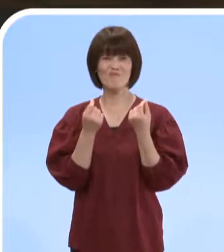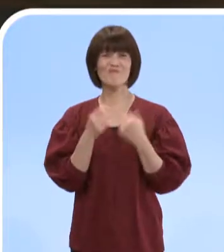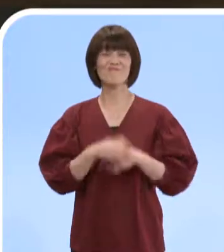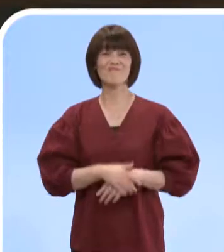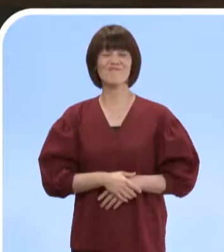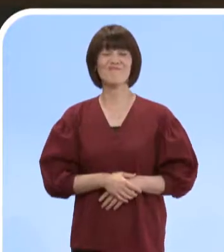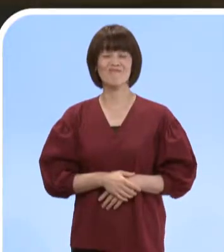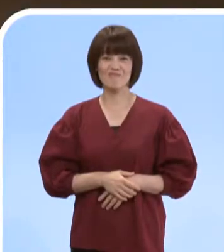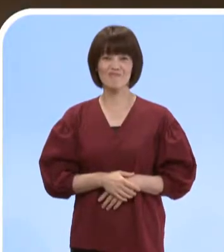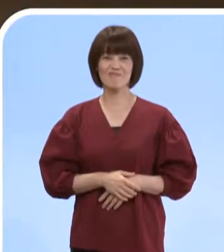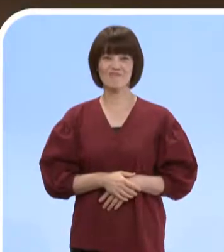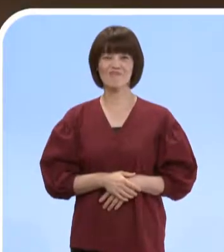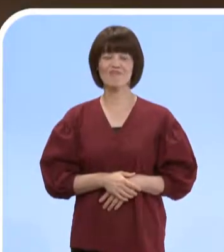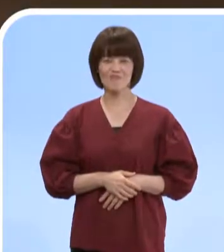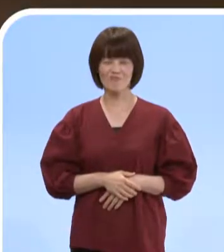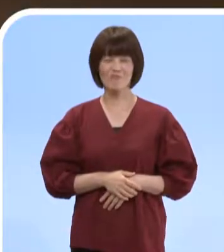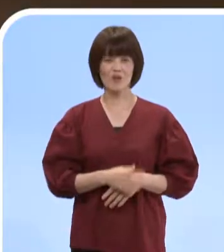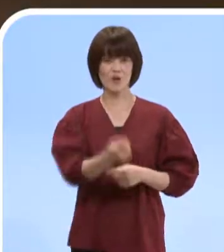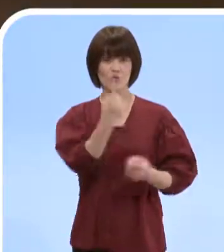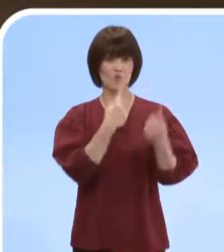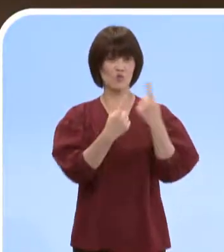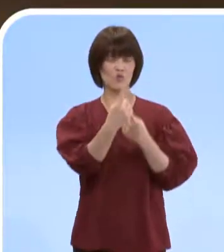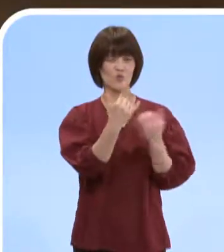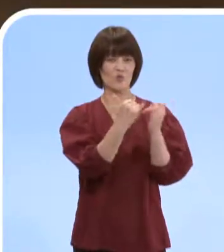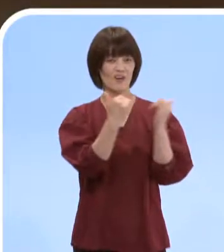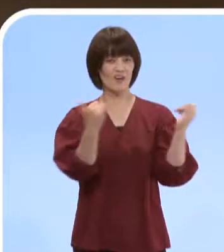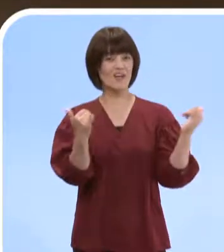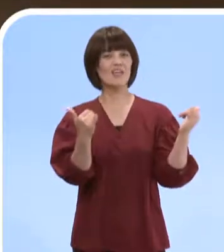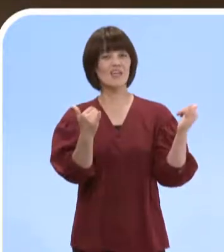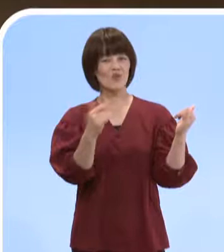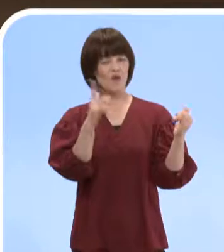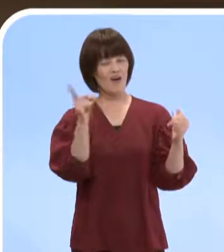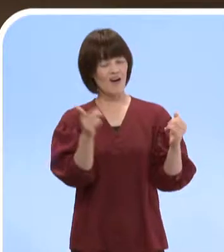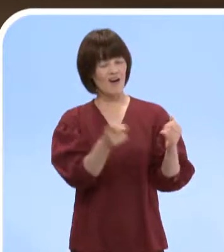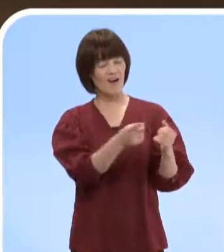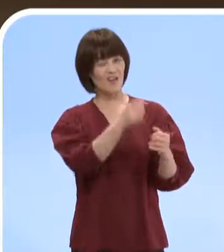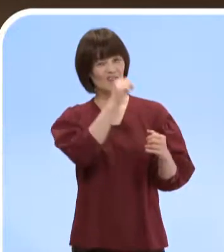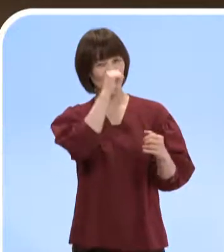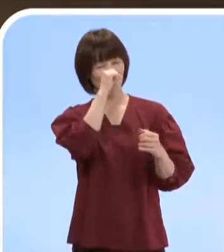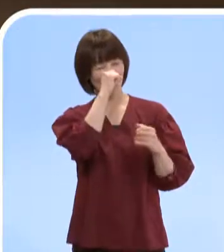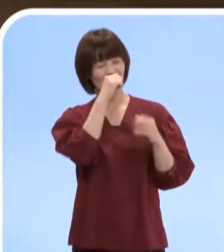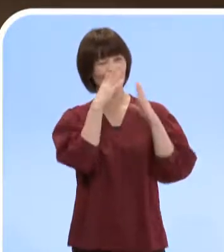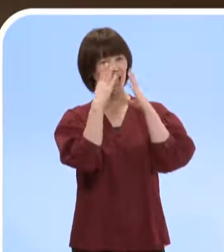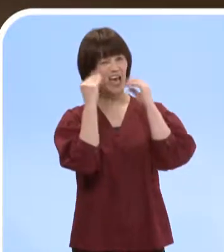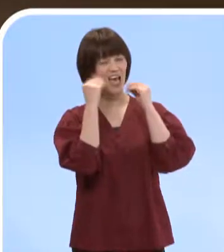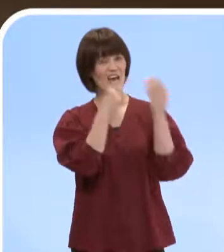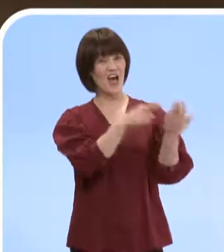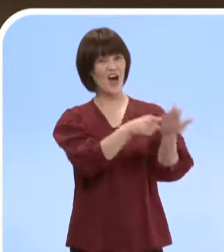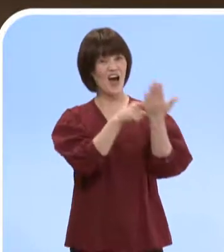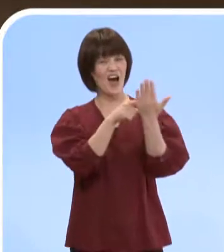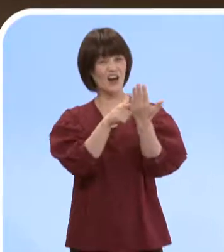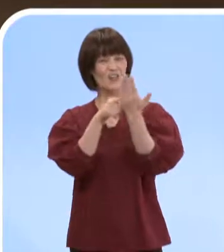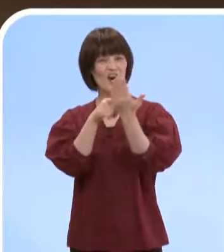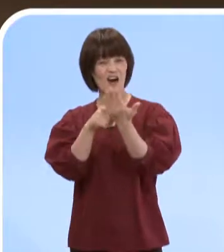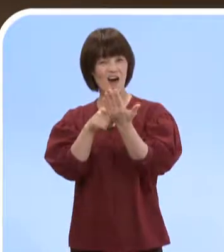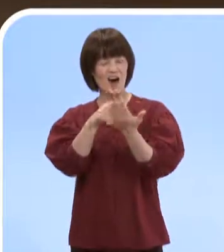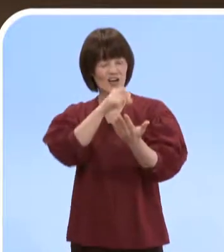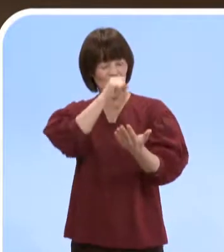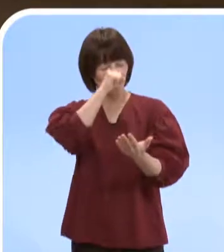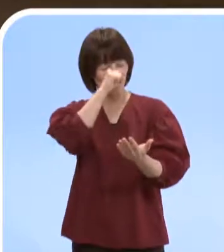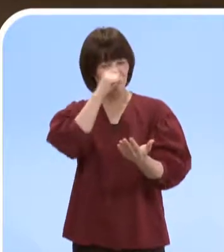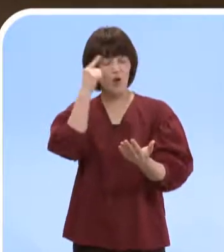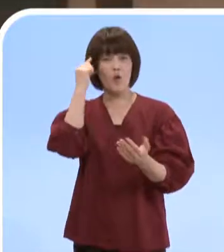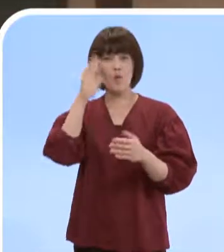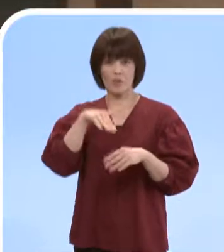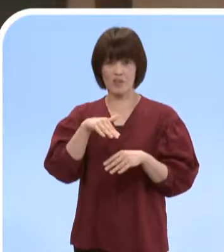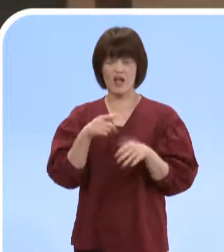ね。皆さんが自然といい笑顔あふれ出てる、そんな感じが僕すごく印